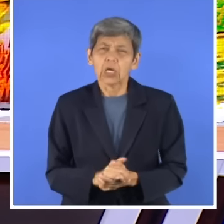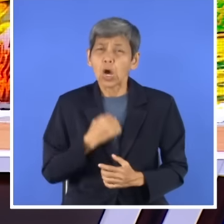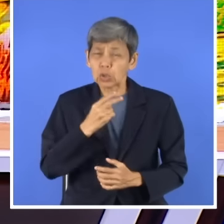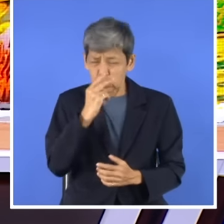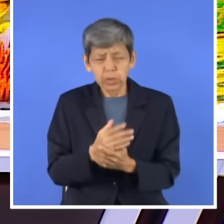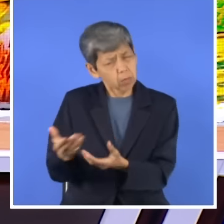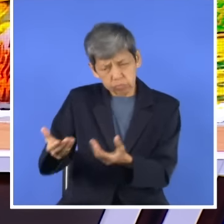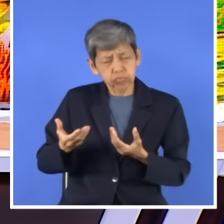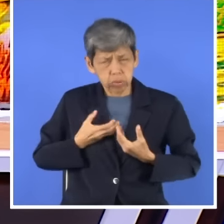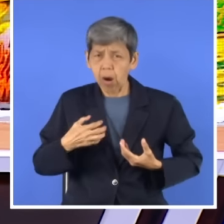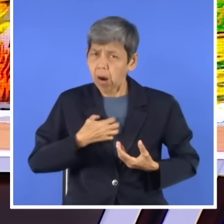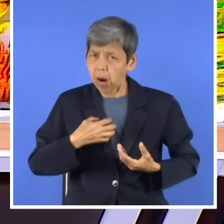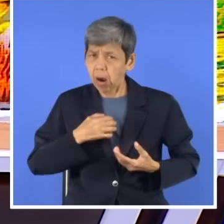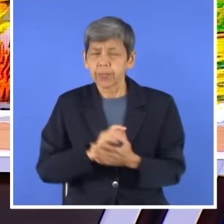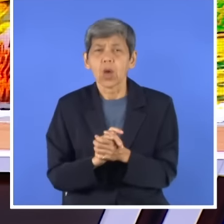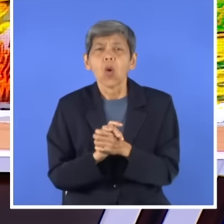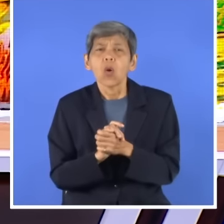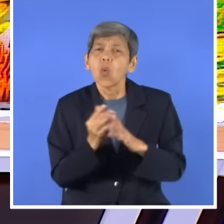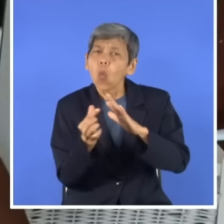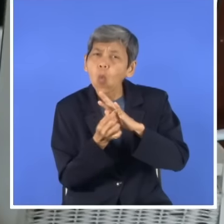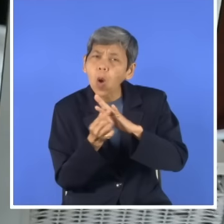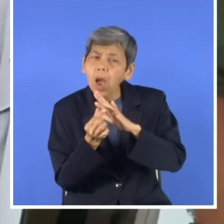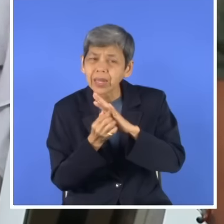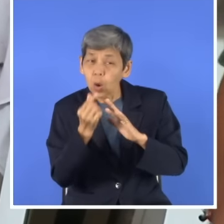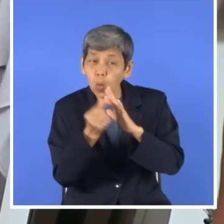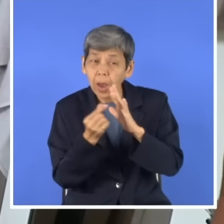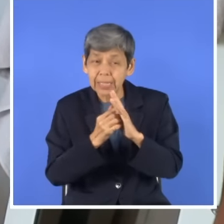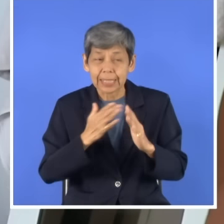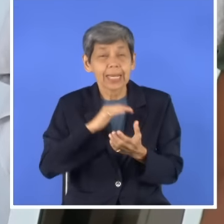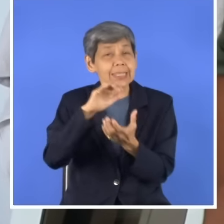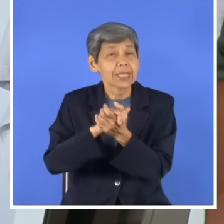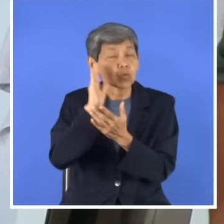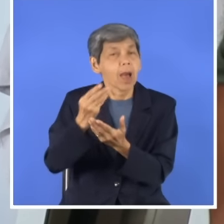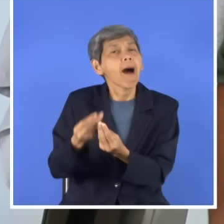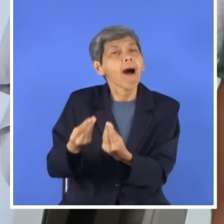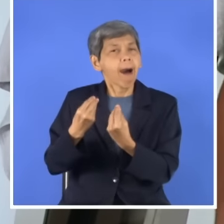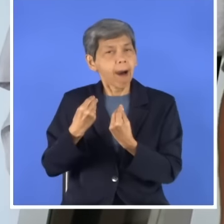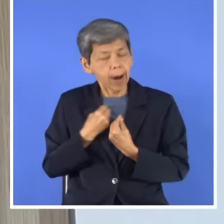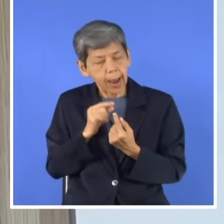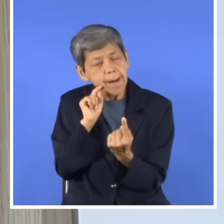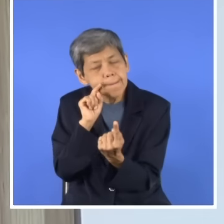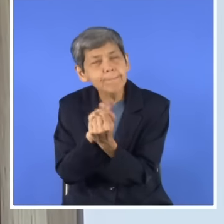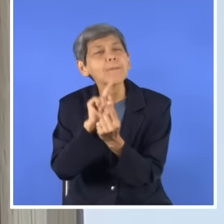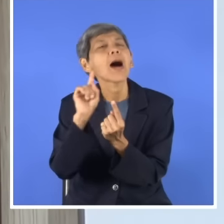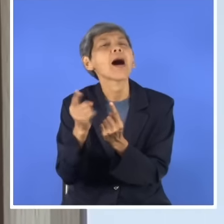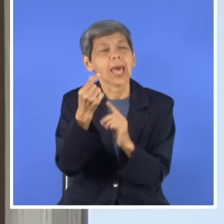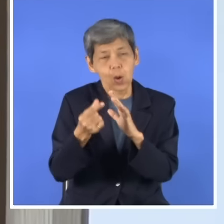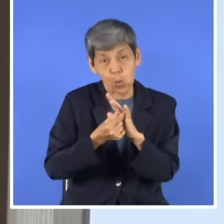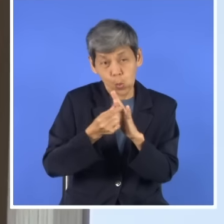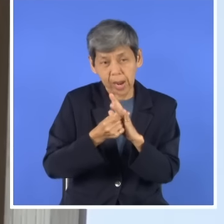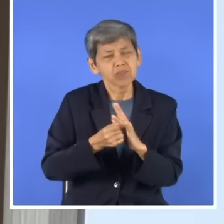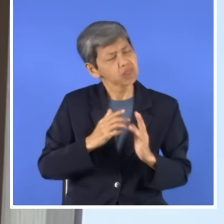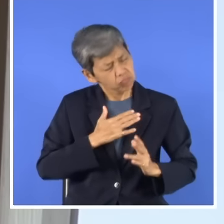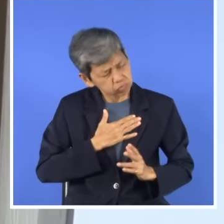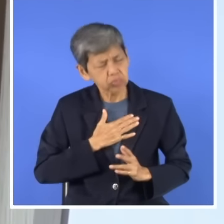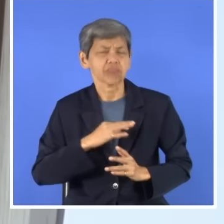าคืนหน่อยนั่นก็คือแหวนคือเป็นสิ่งที่สามีซื้อให้ตอนคบกันแรกๆมันมีคุณค่าท